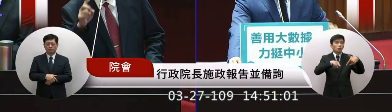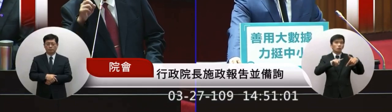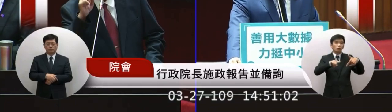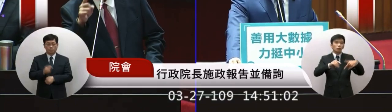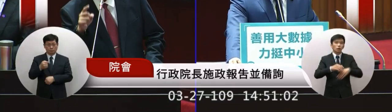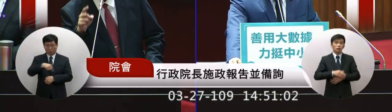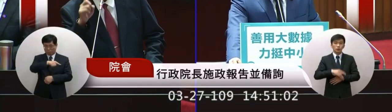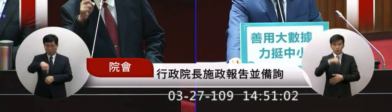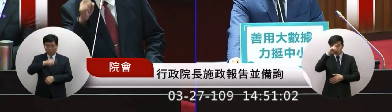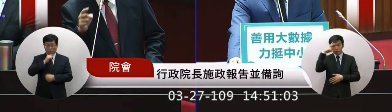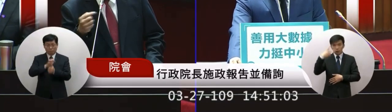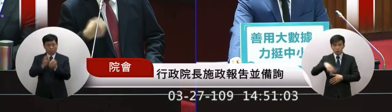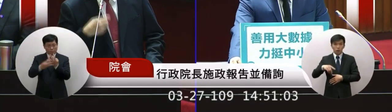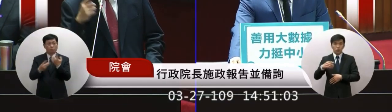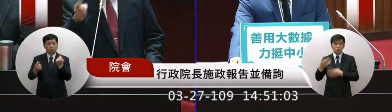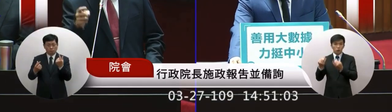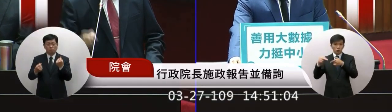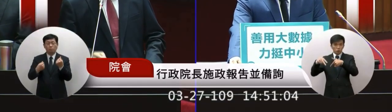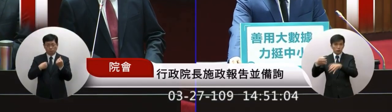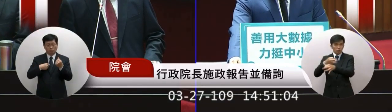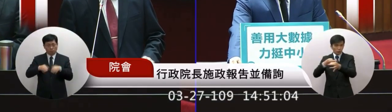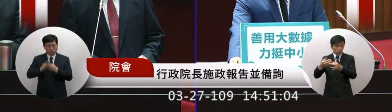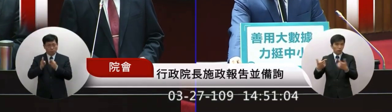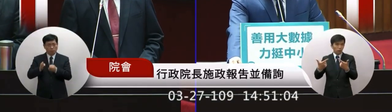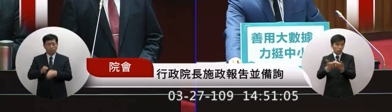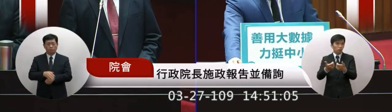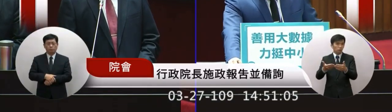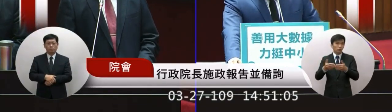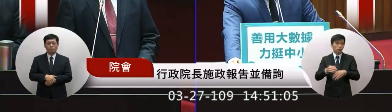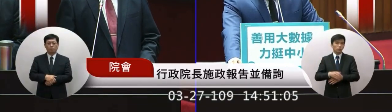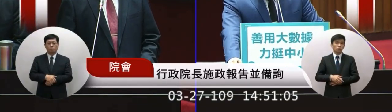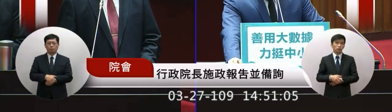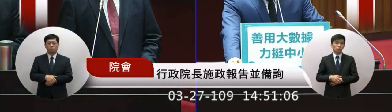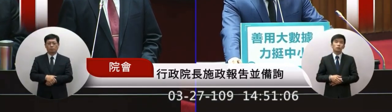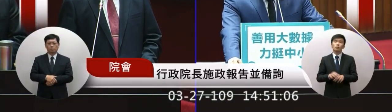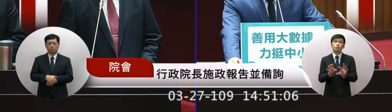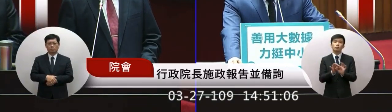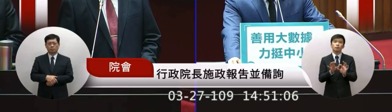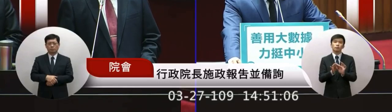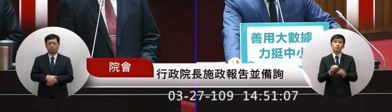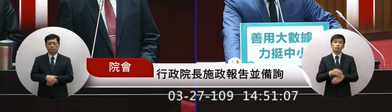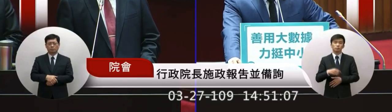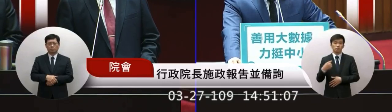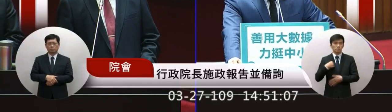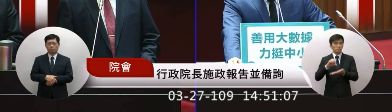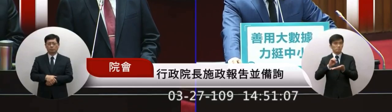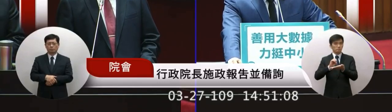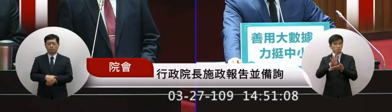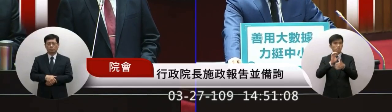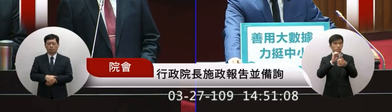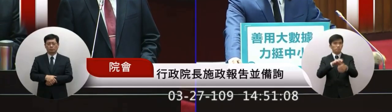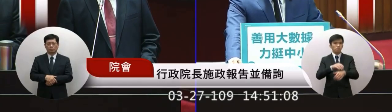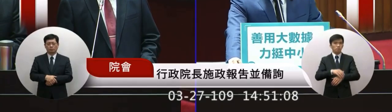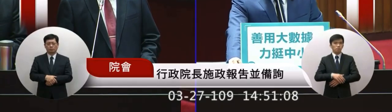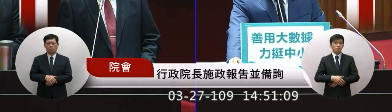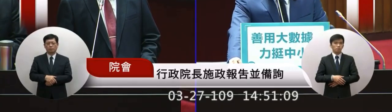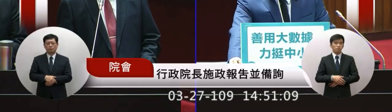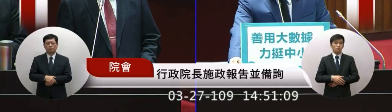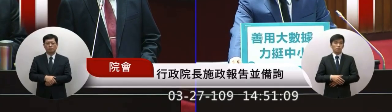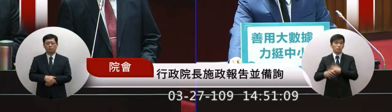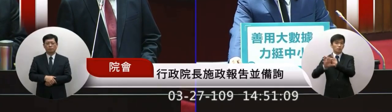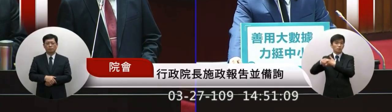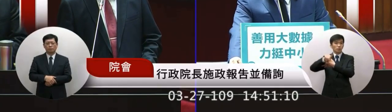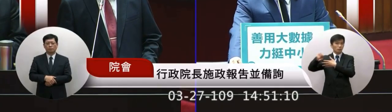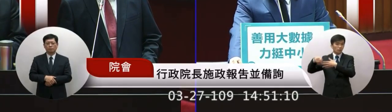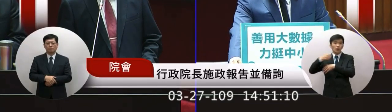数位经济去结合，譬如说嘿对不要紧，我现在要跟你报告来，其实我们海外台商是一